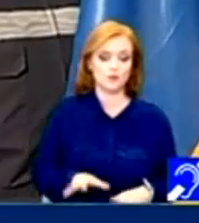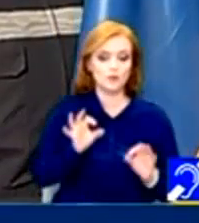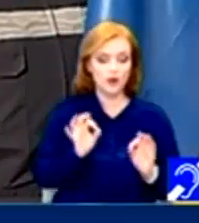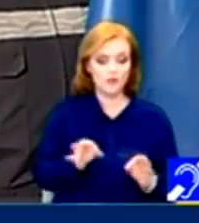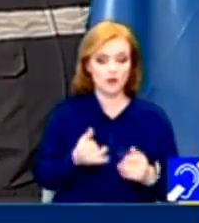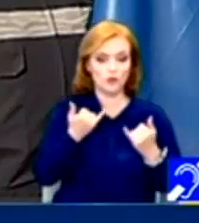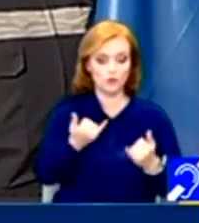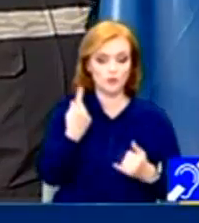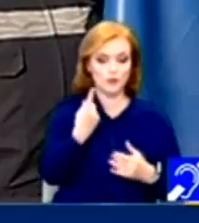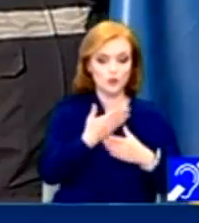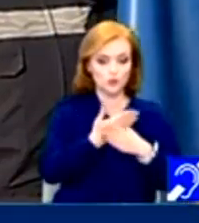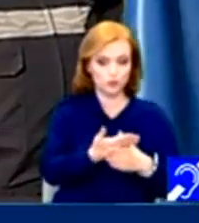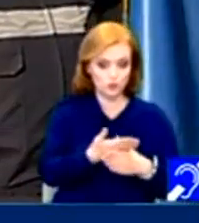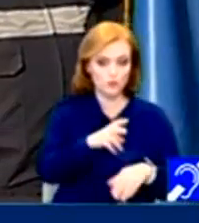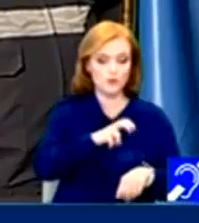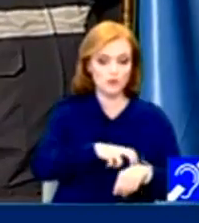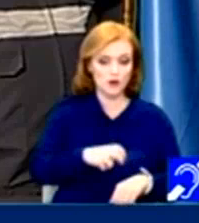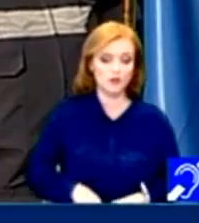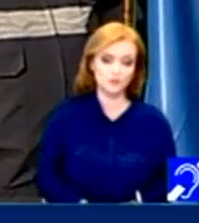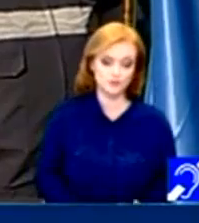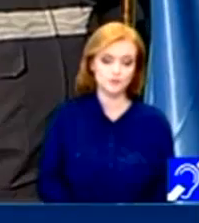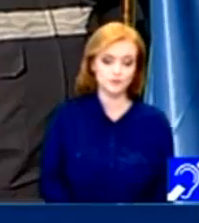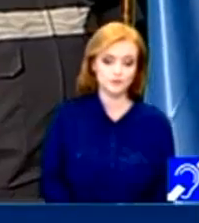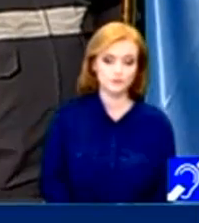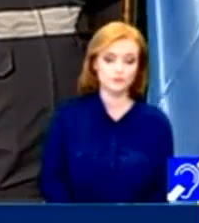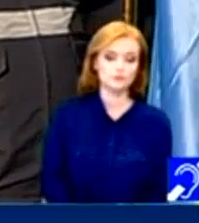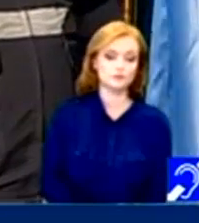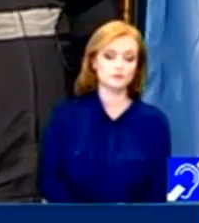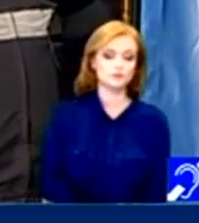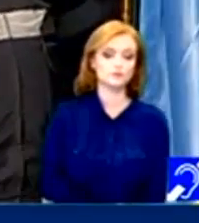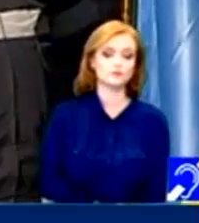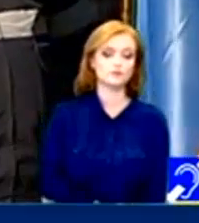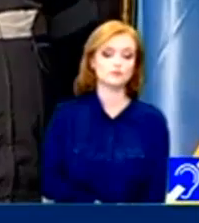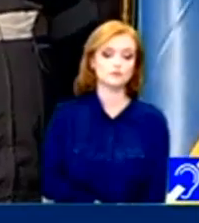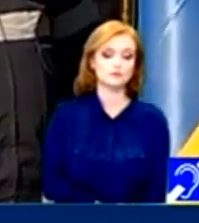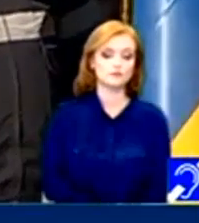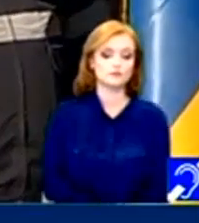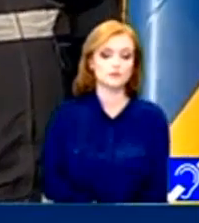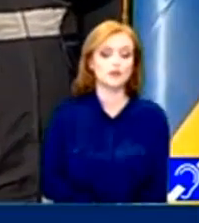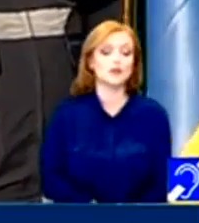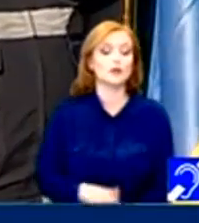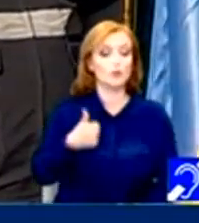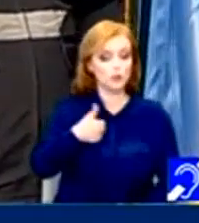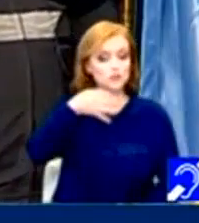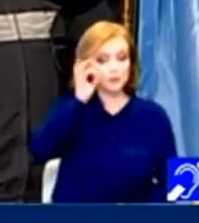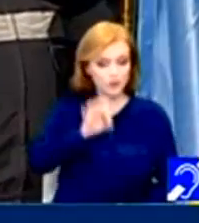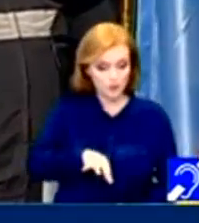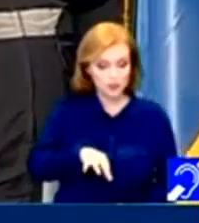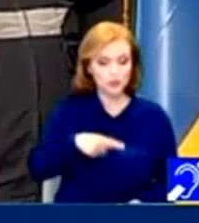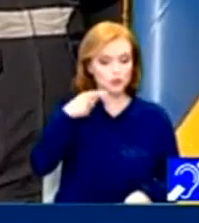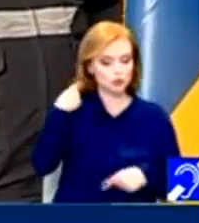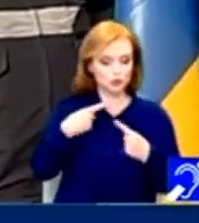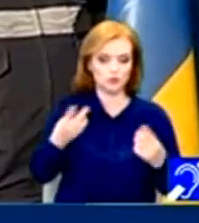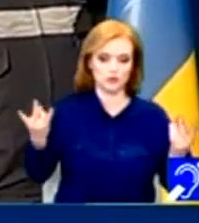curiculă care a fost pregătită, fiindcă bunele practici, bună experiență este tot timpul